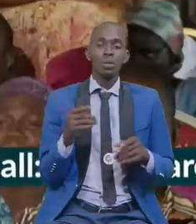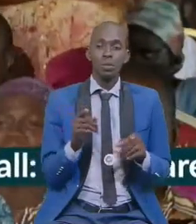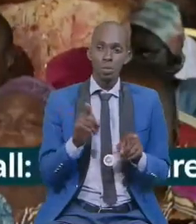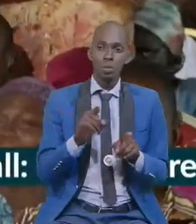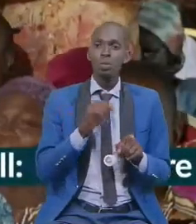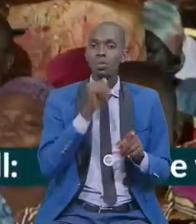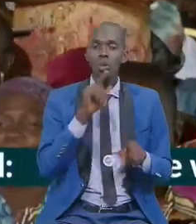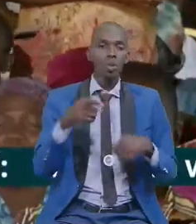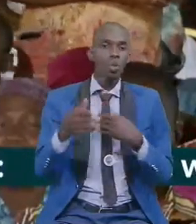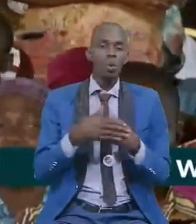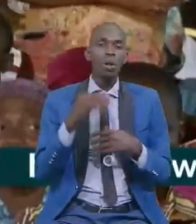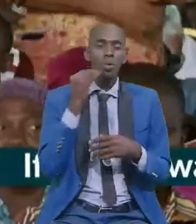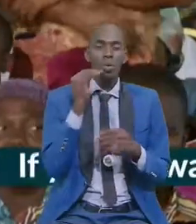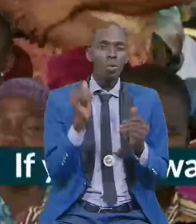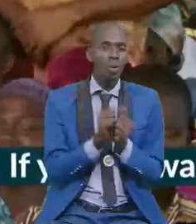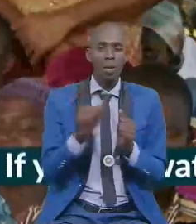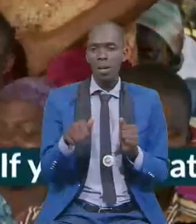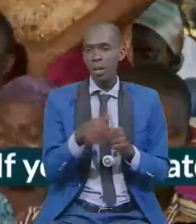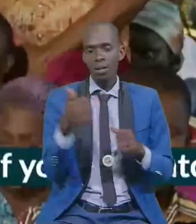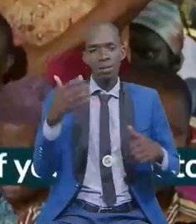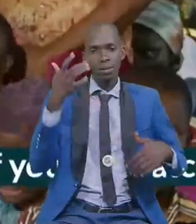nous ne repartirons plus avec les maladies.